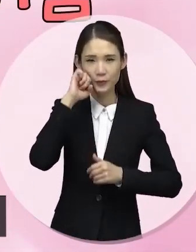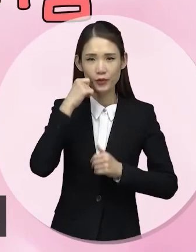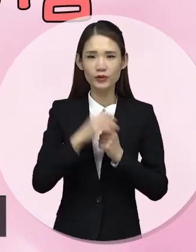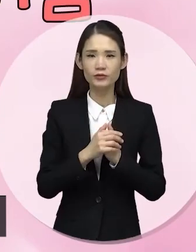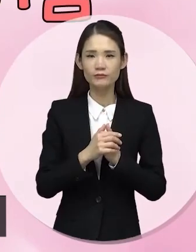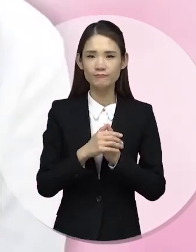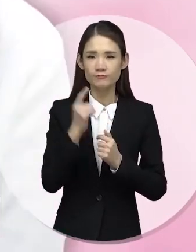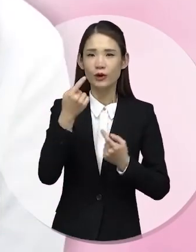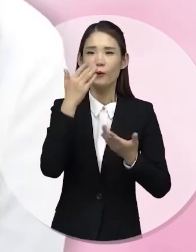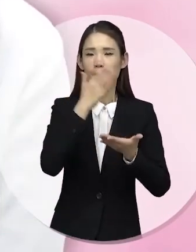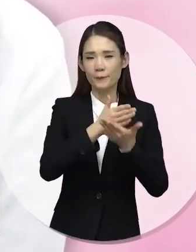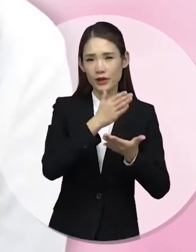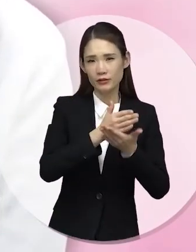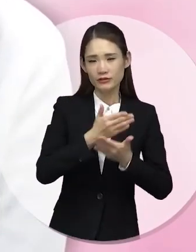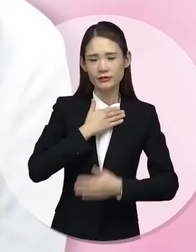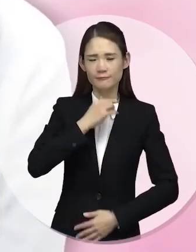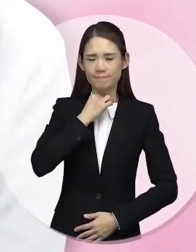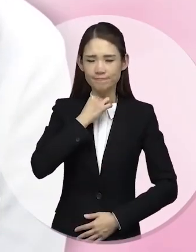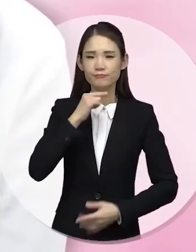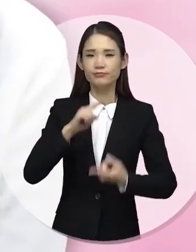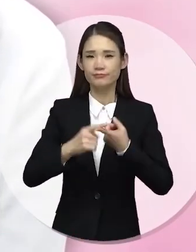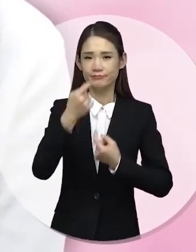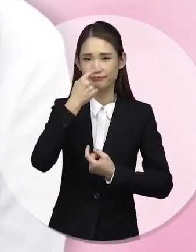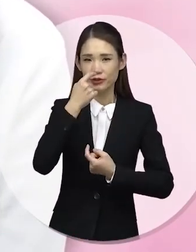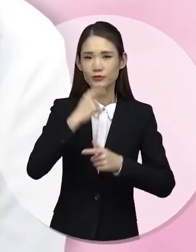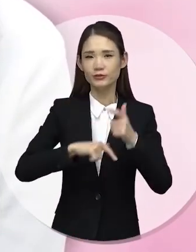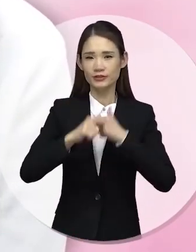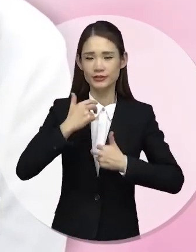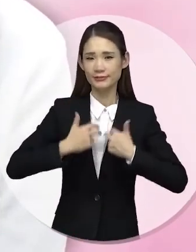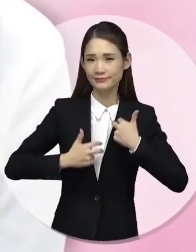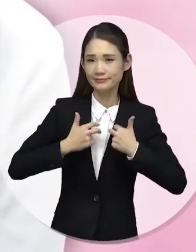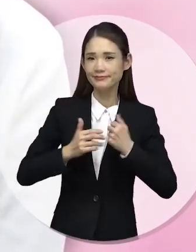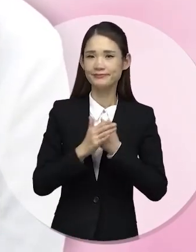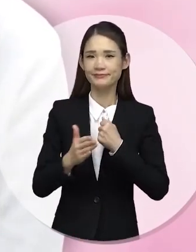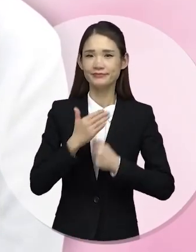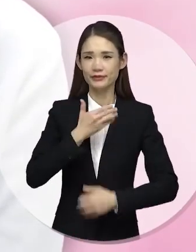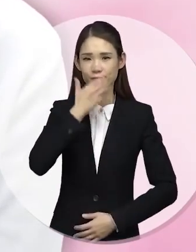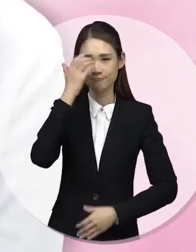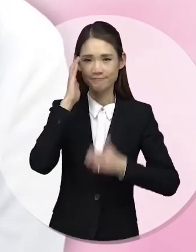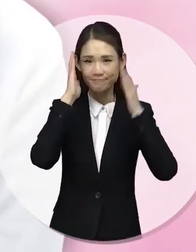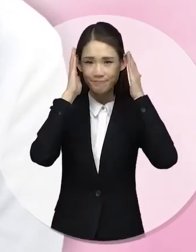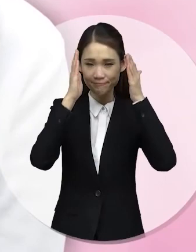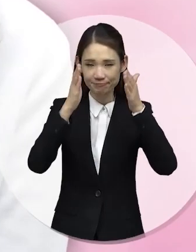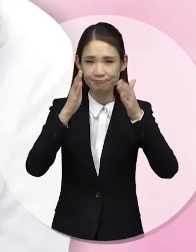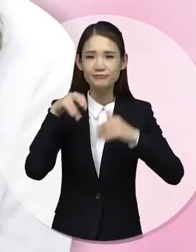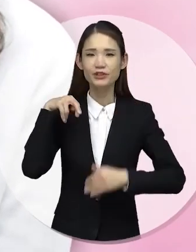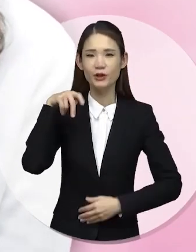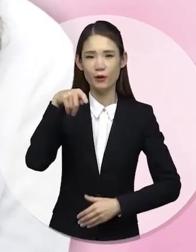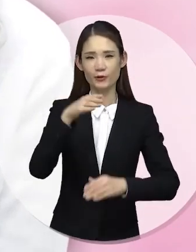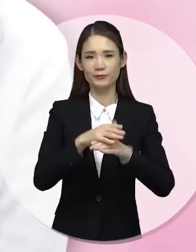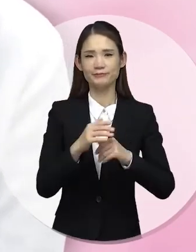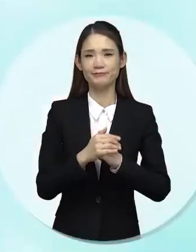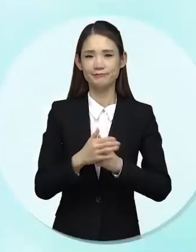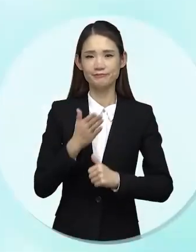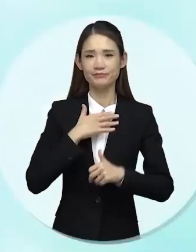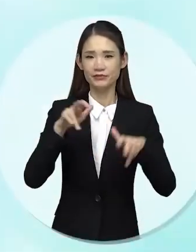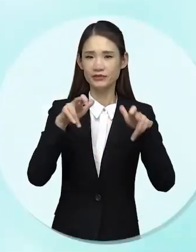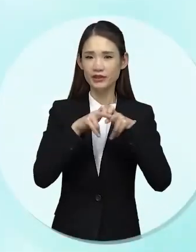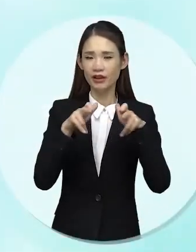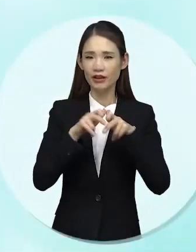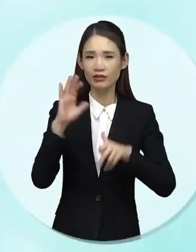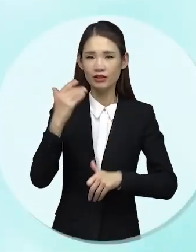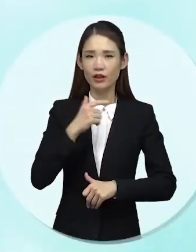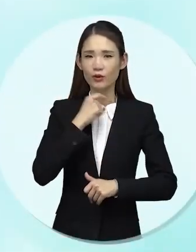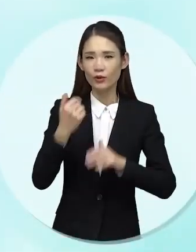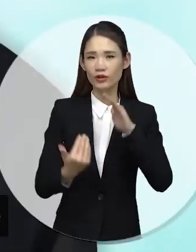어려움도 많은데요. 그보다 제가 원하는 걸 배운다는 사실이 더 즐겁기 때문에 제 꿈을 향해 그렇게 가고 있습니다. 제가